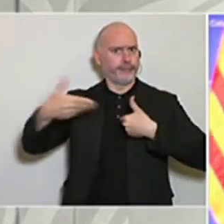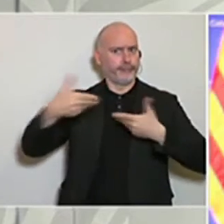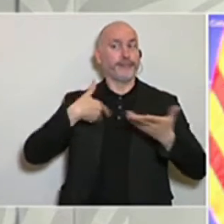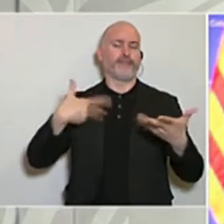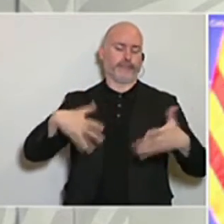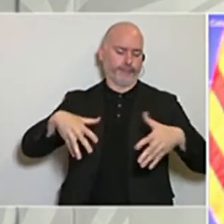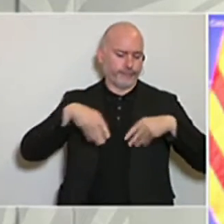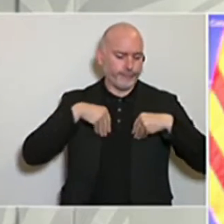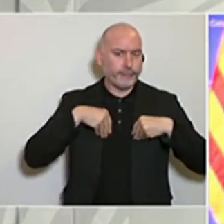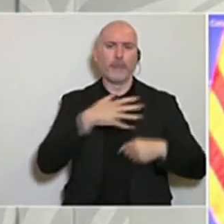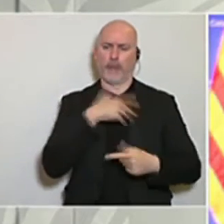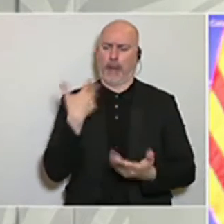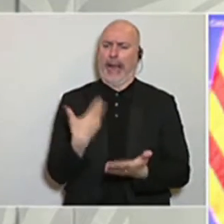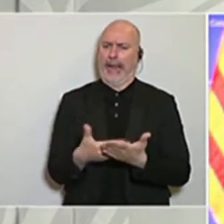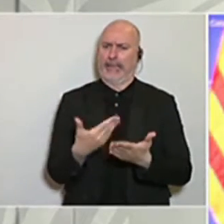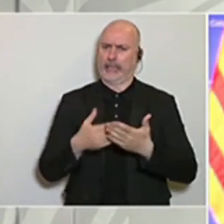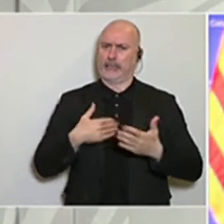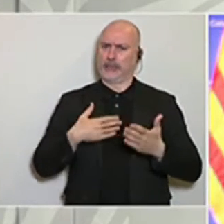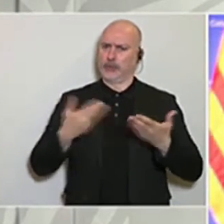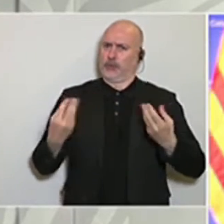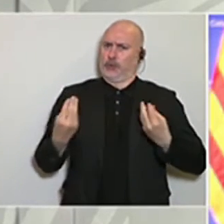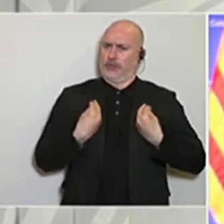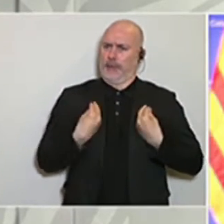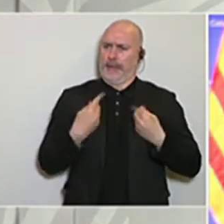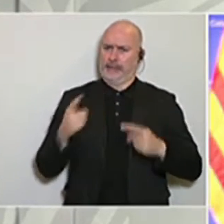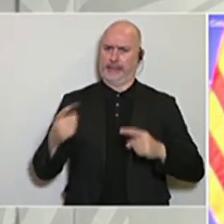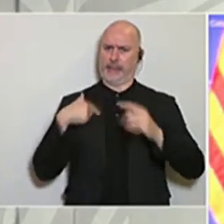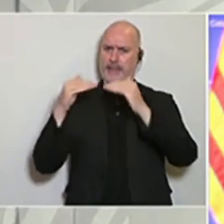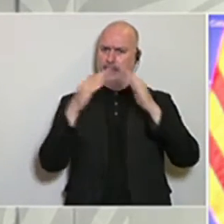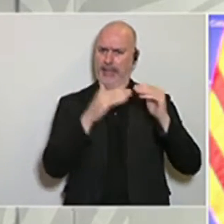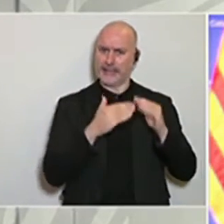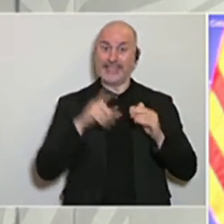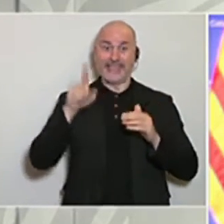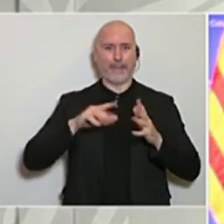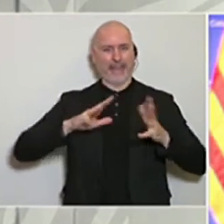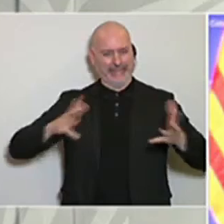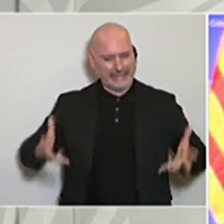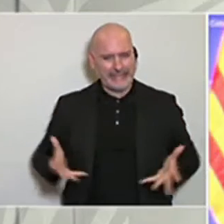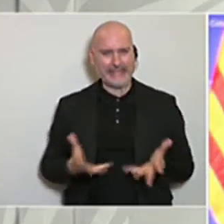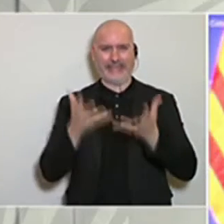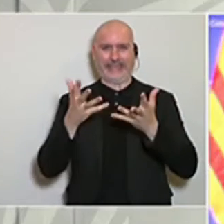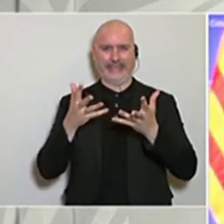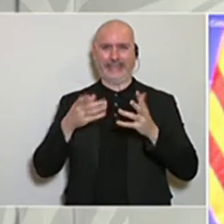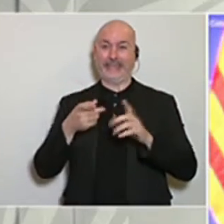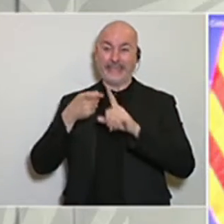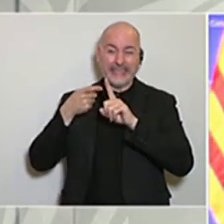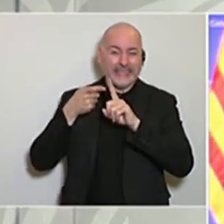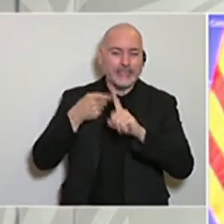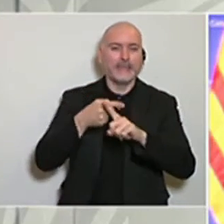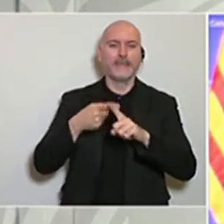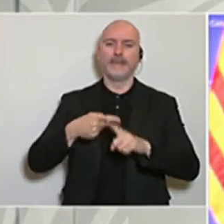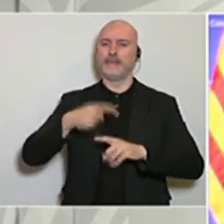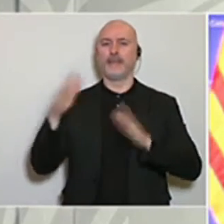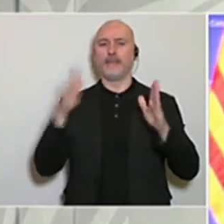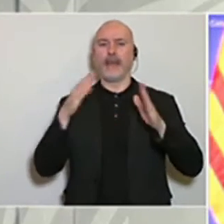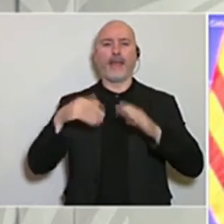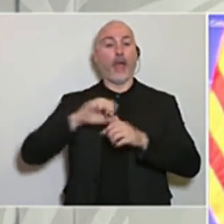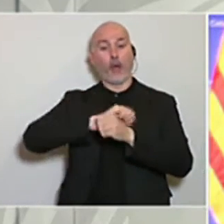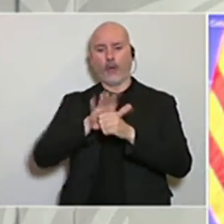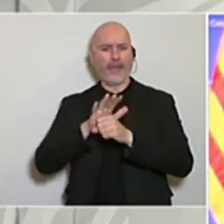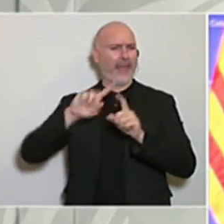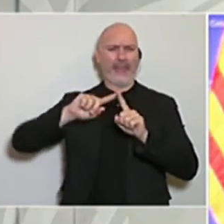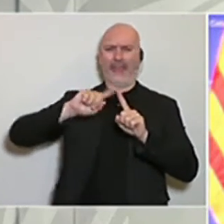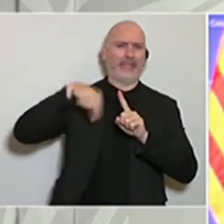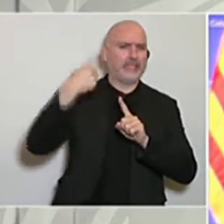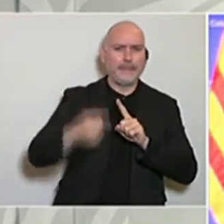les entitats esportives de Catalunya i enfortir-les per enfocar l'horitzó post-Covid-19, a banda de fer també